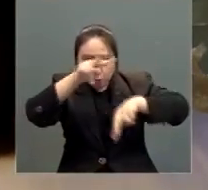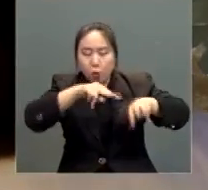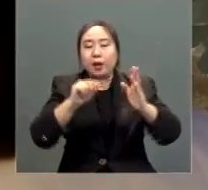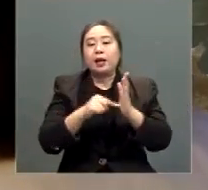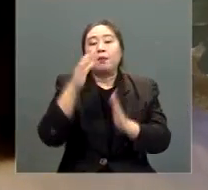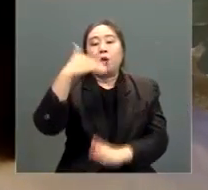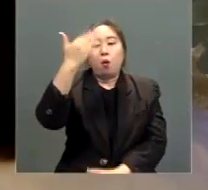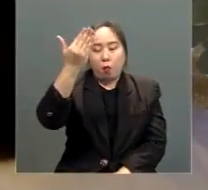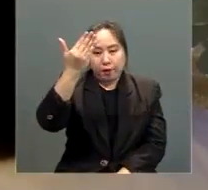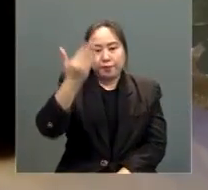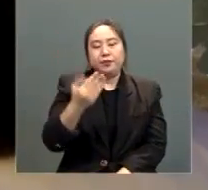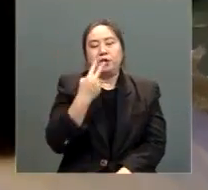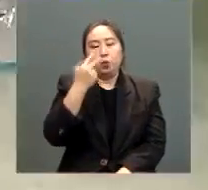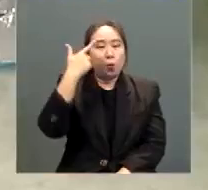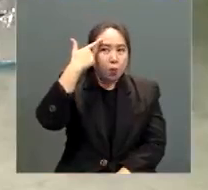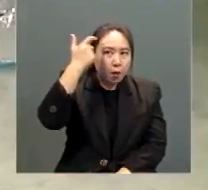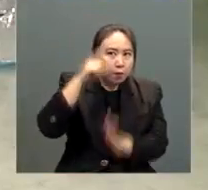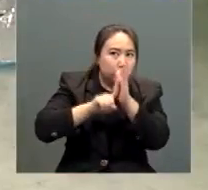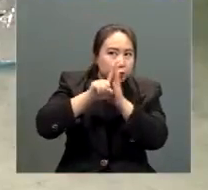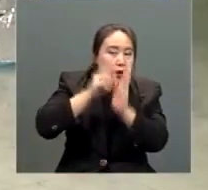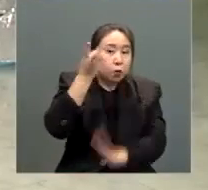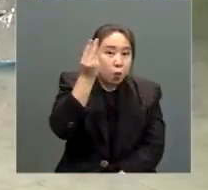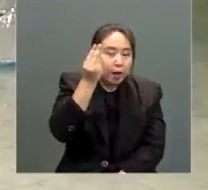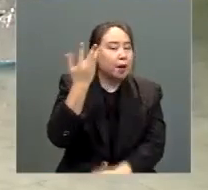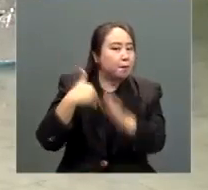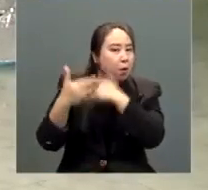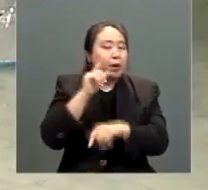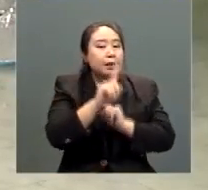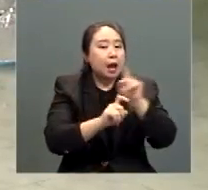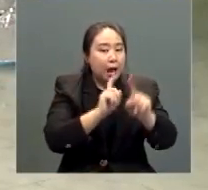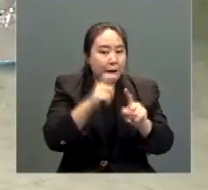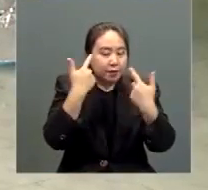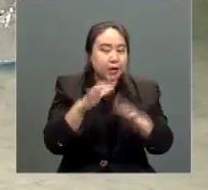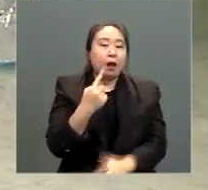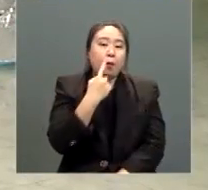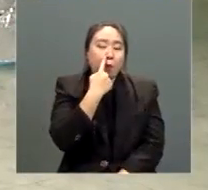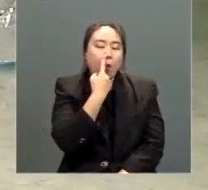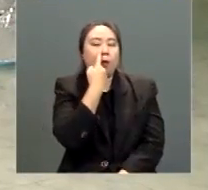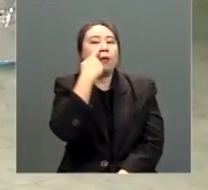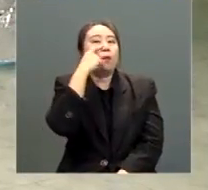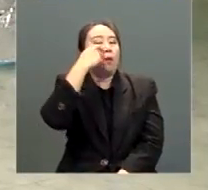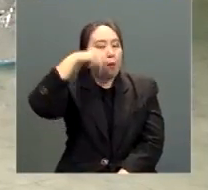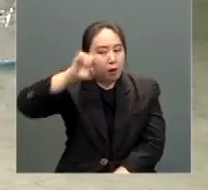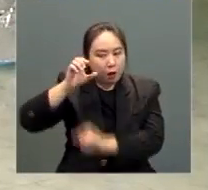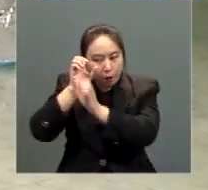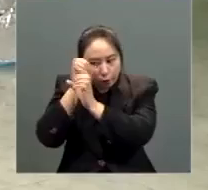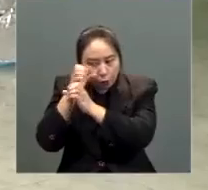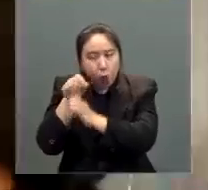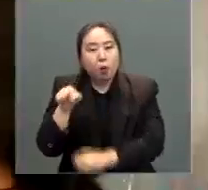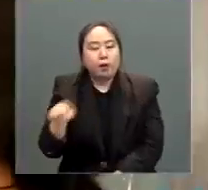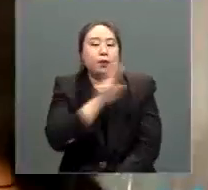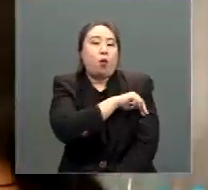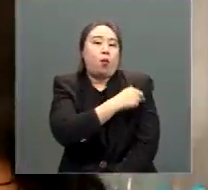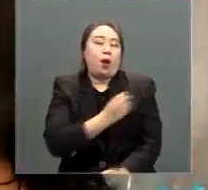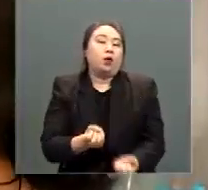งแต่การตรวจคัดกรองวัดอุณหภูมิซักประวัติตรวจสารคัดหลั่งหลังโพรงจมูกนะครับก่อนที่จะส่งไปยังห้องปฏิบัติการของโร